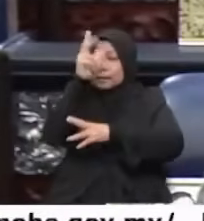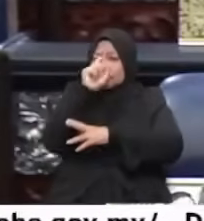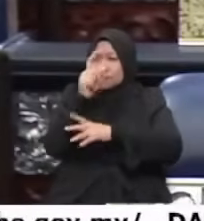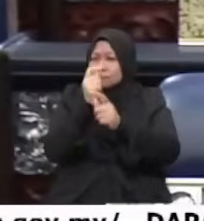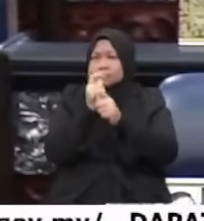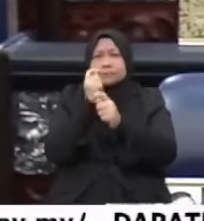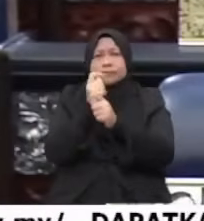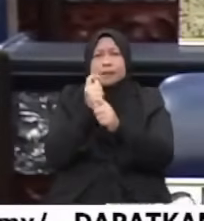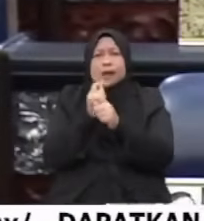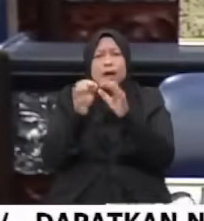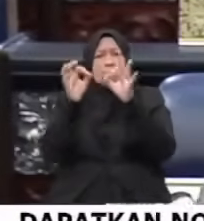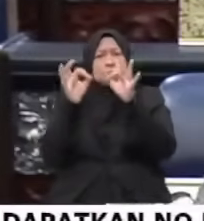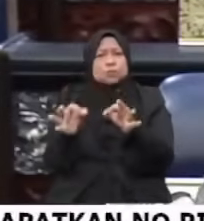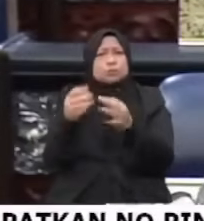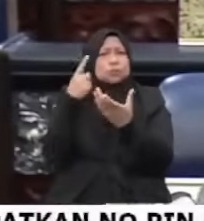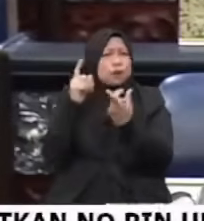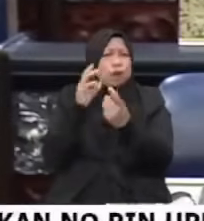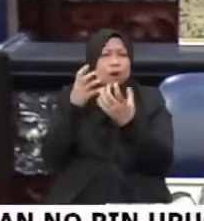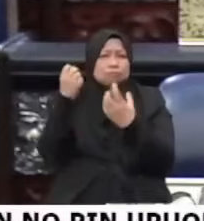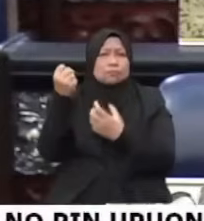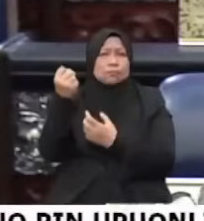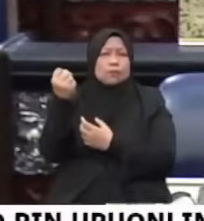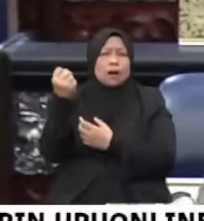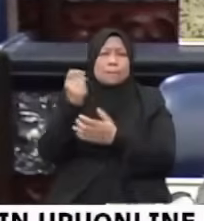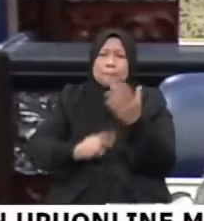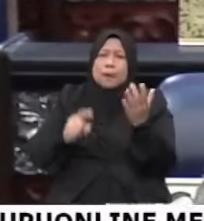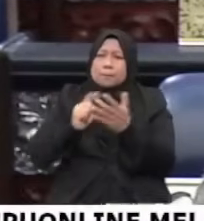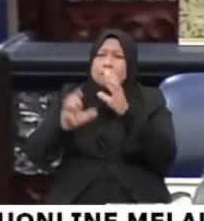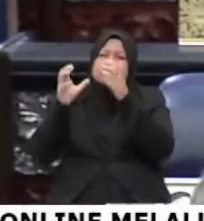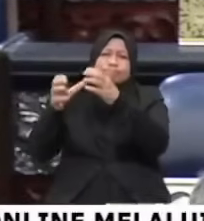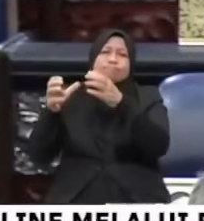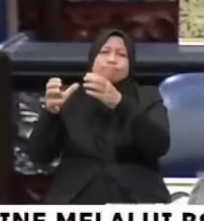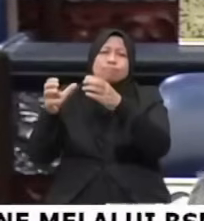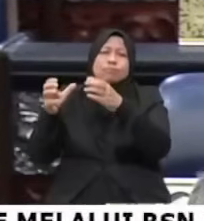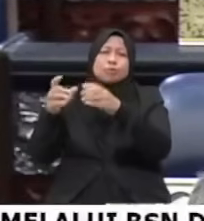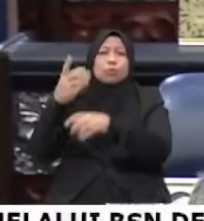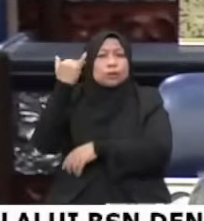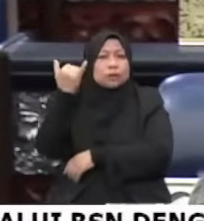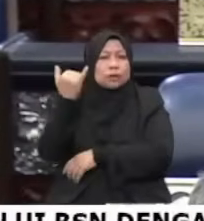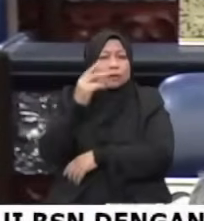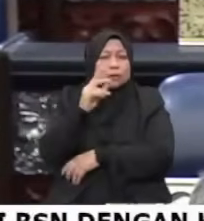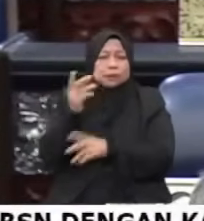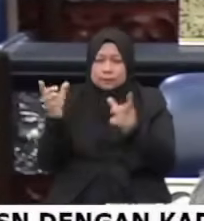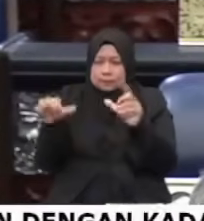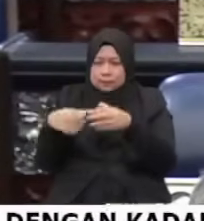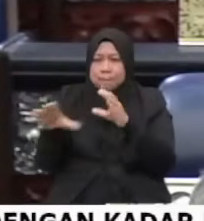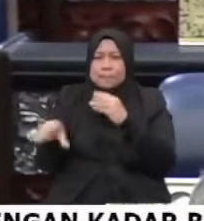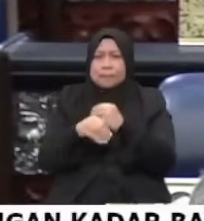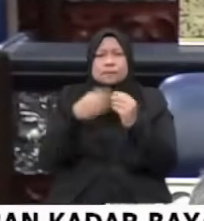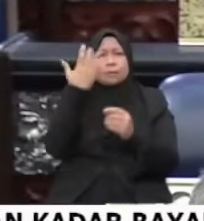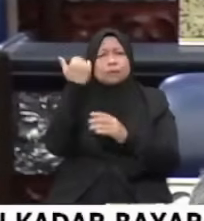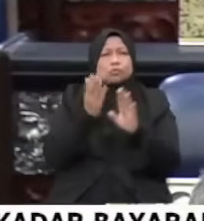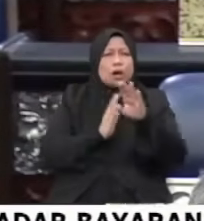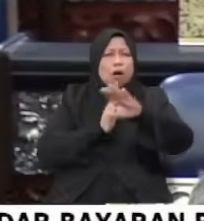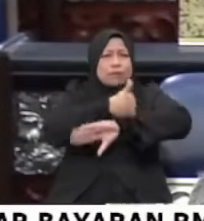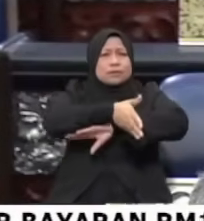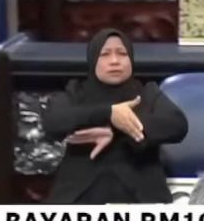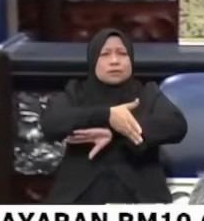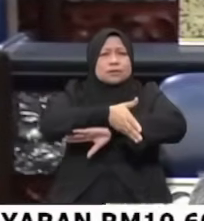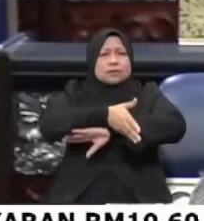mengekalkan keputusan untuk membekukan kelulusan kuota baru ini kerana bilangan pekerja asing dalam negara telah